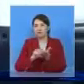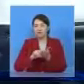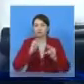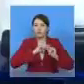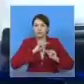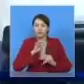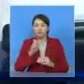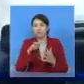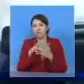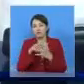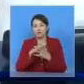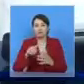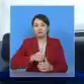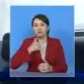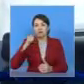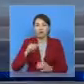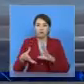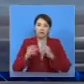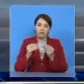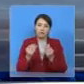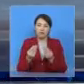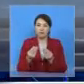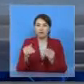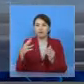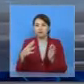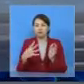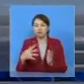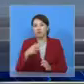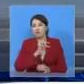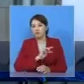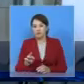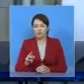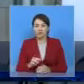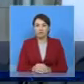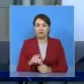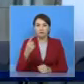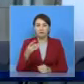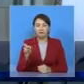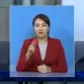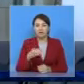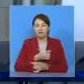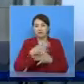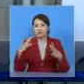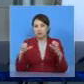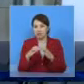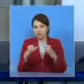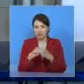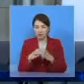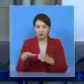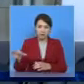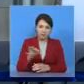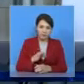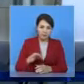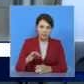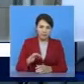труженикам тыла, ветеранам войны на общую сумму более 4 миллионов тенге. 1 мая этнокультурные объединения области